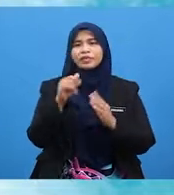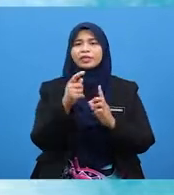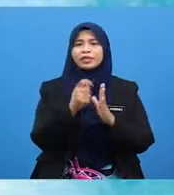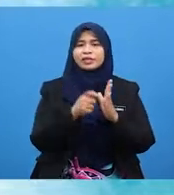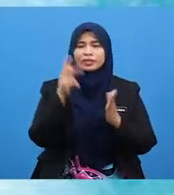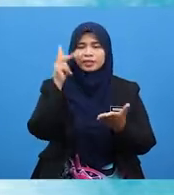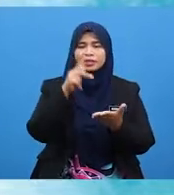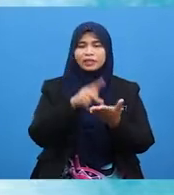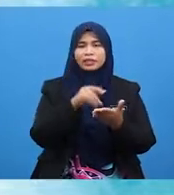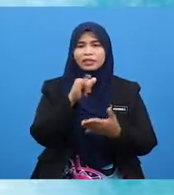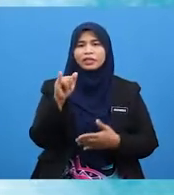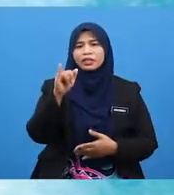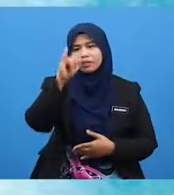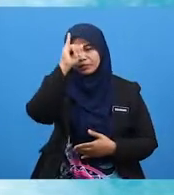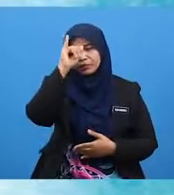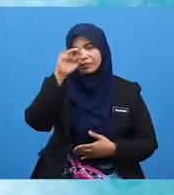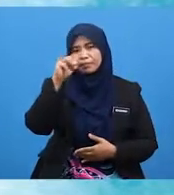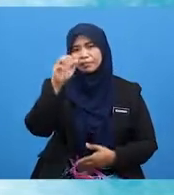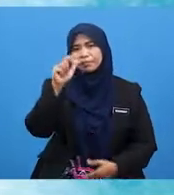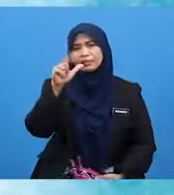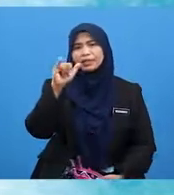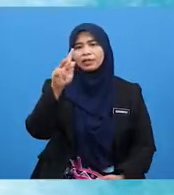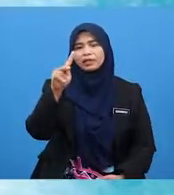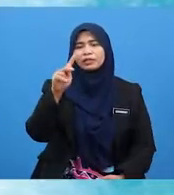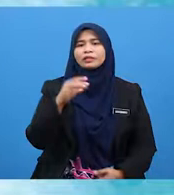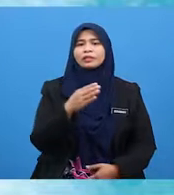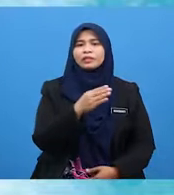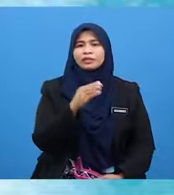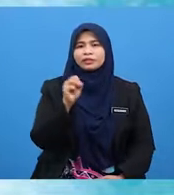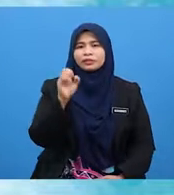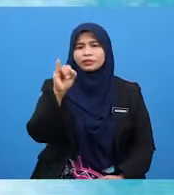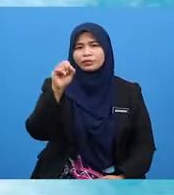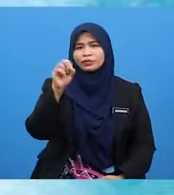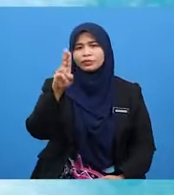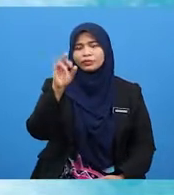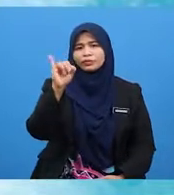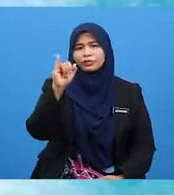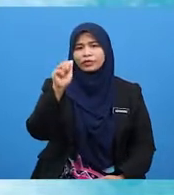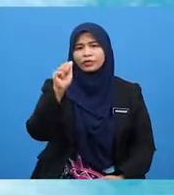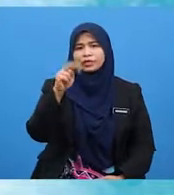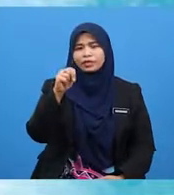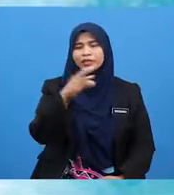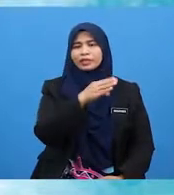Anas, Sufyan bin Uyainah dan Muslim Khalid Al-Zanji.